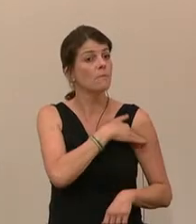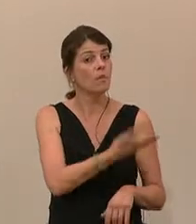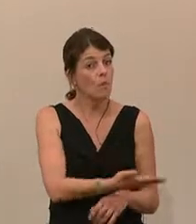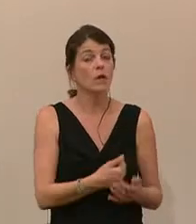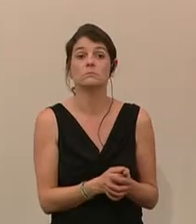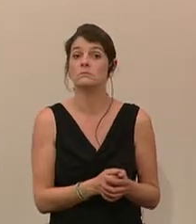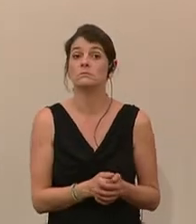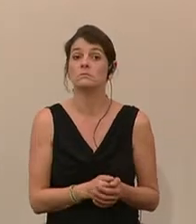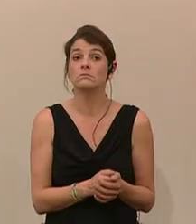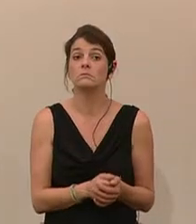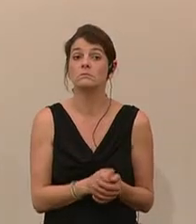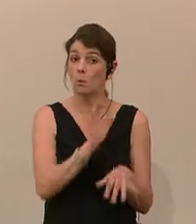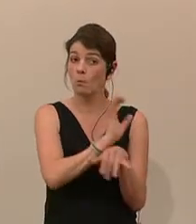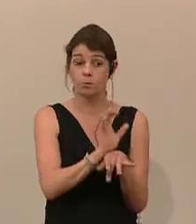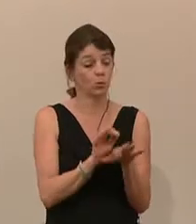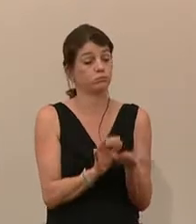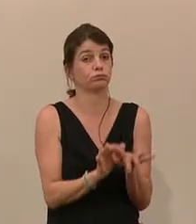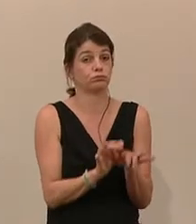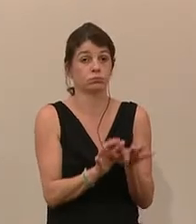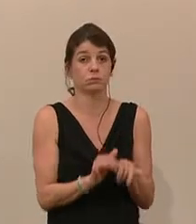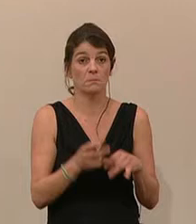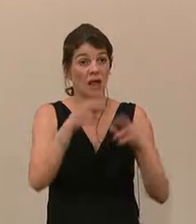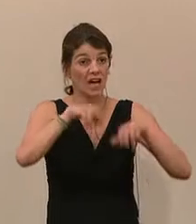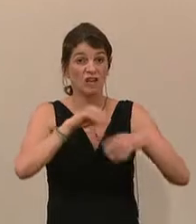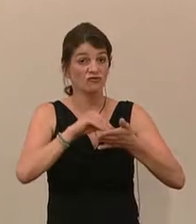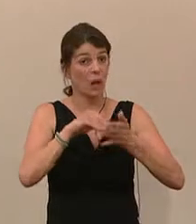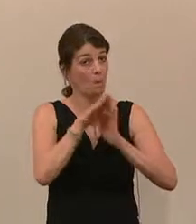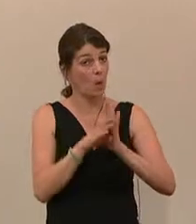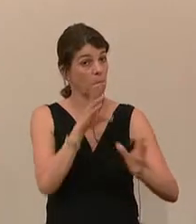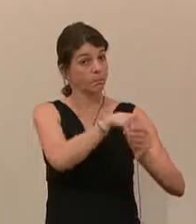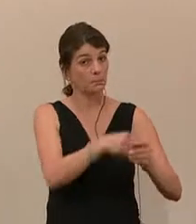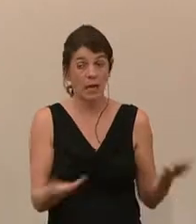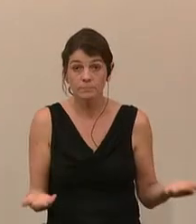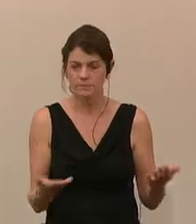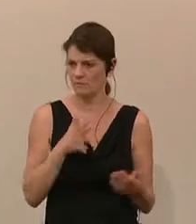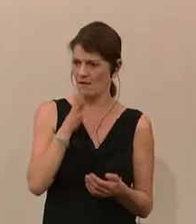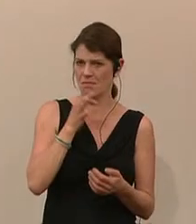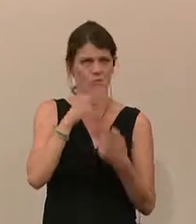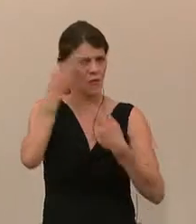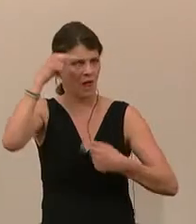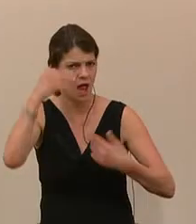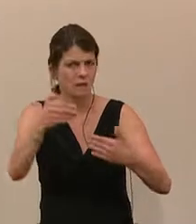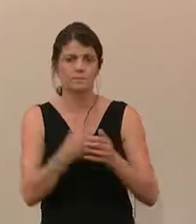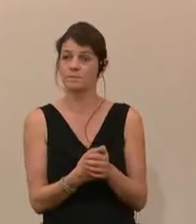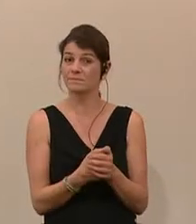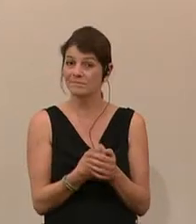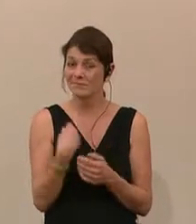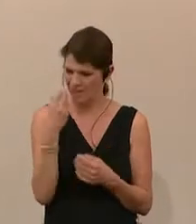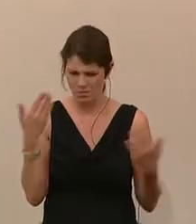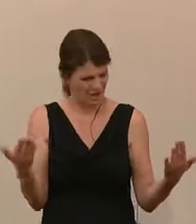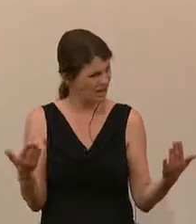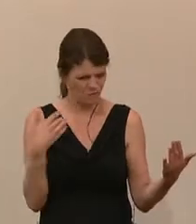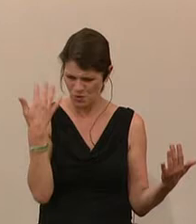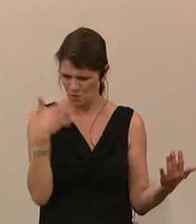Matura am Computer geschrieben mit einem Rechtschreibprogramm. Und meine Damen und Herren, ich denke, hier sollten